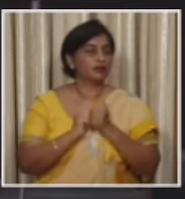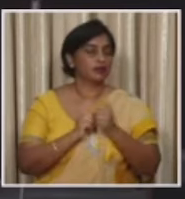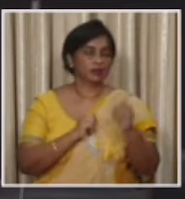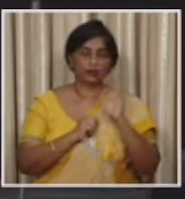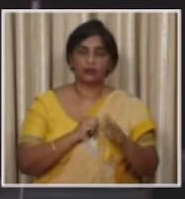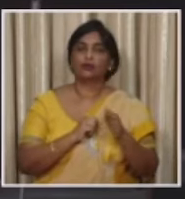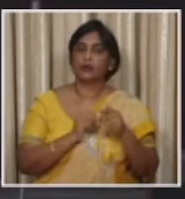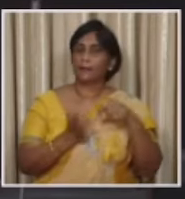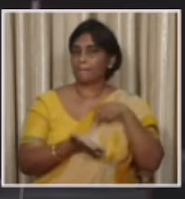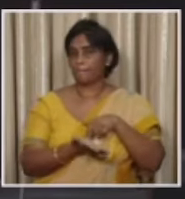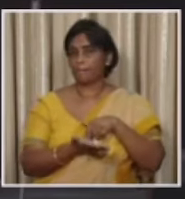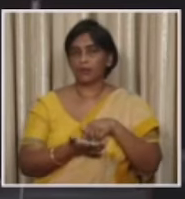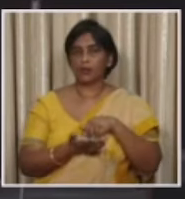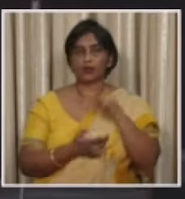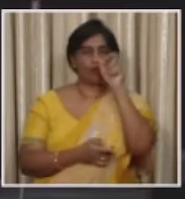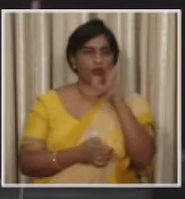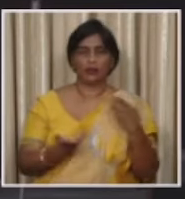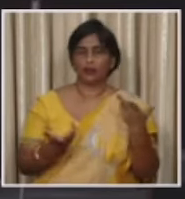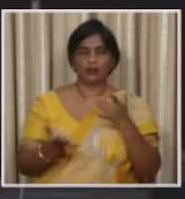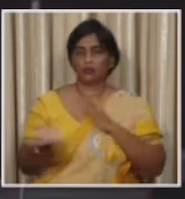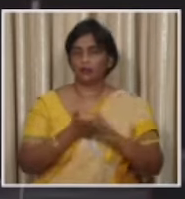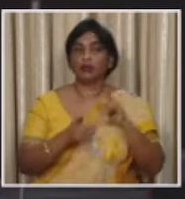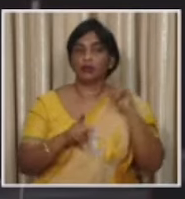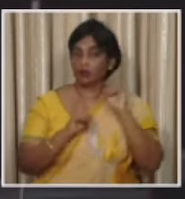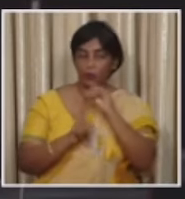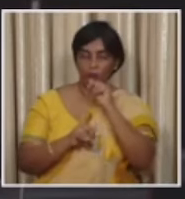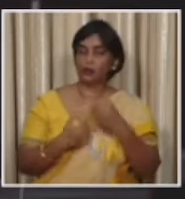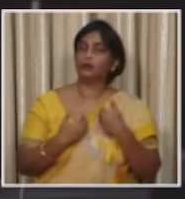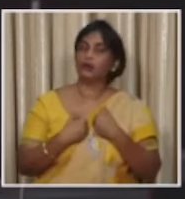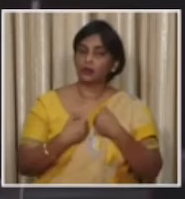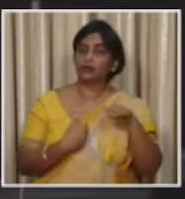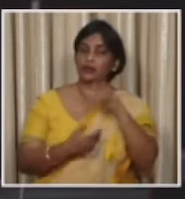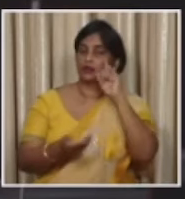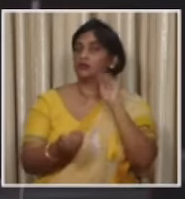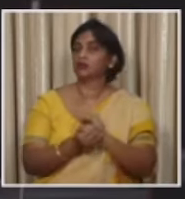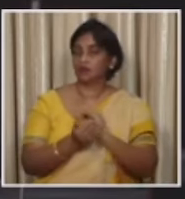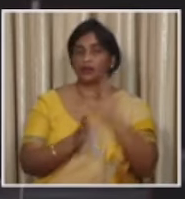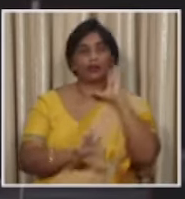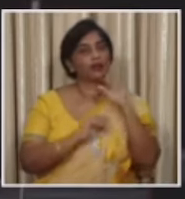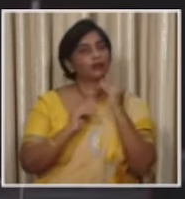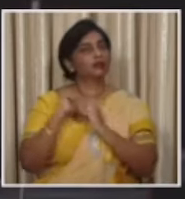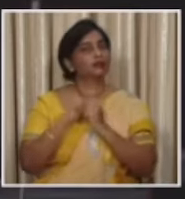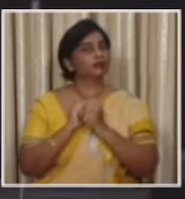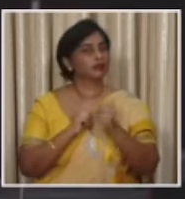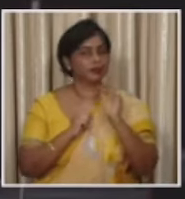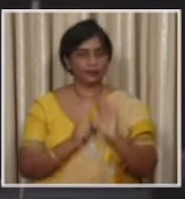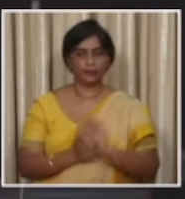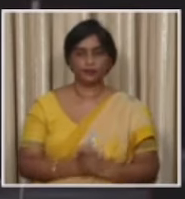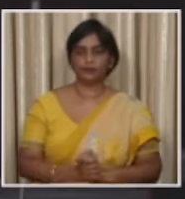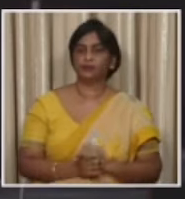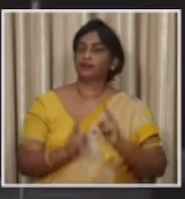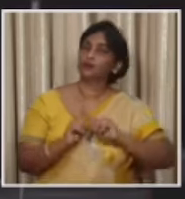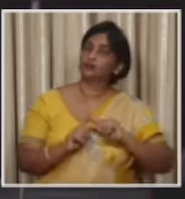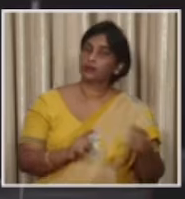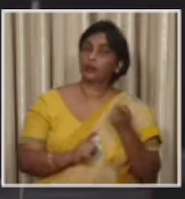කරලා තියෙනවා මැද පුද්ගලයෙක් නැතුව. ඒ හින්දා අපි එක පැත්තකින් සමාජ ආරක්ෂණ දත්ත පද්ධතියක් ඇති කරලා තියෙනවා.